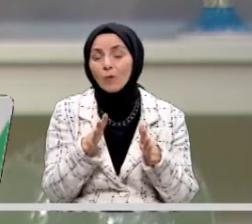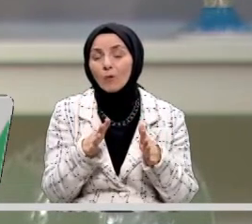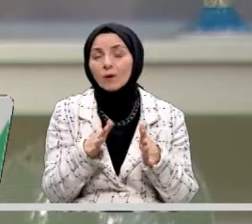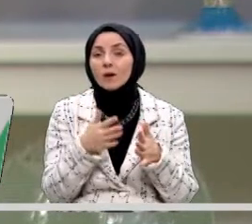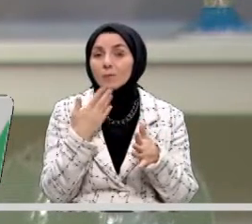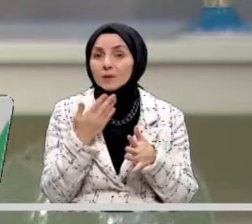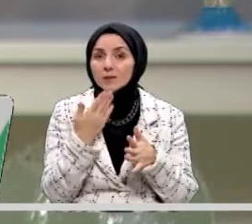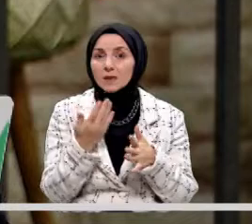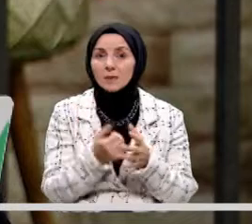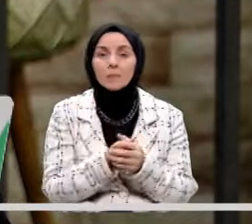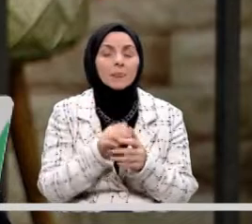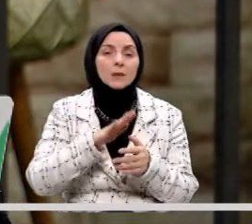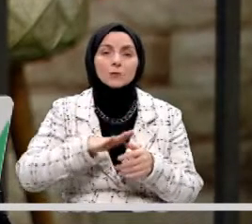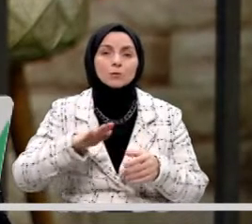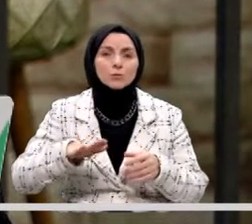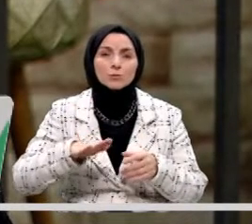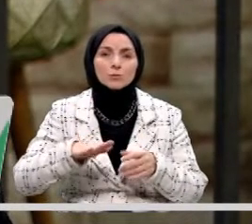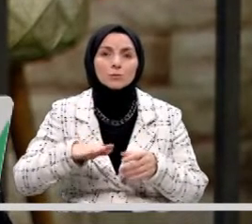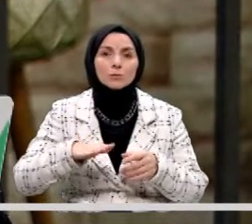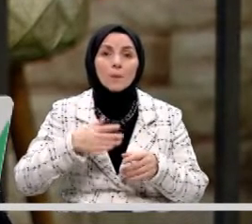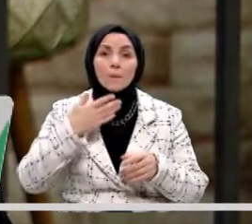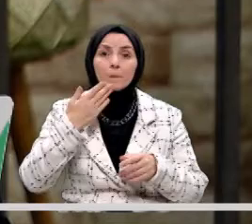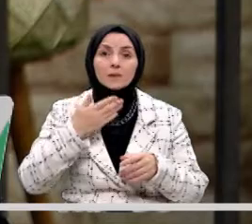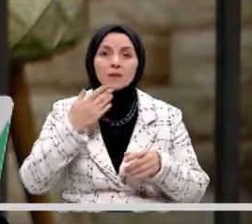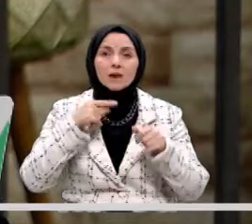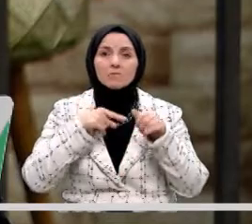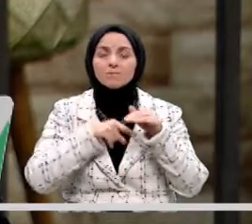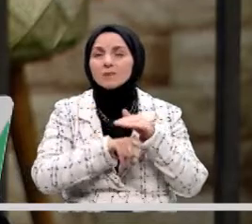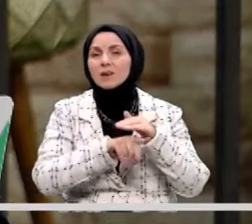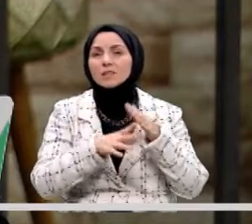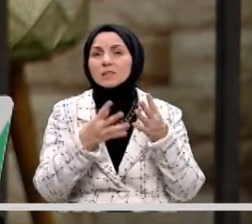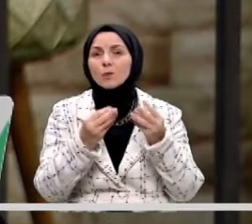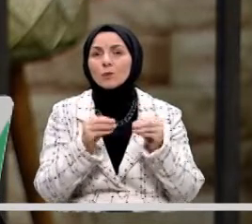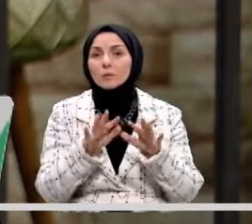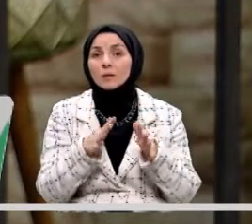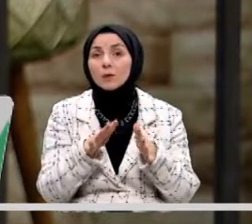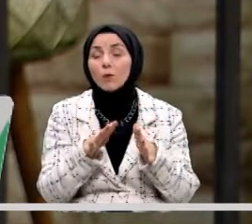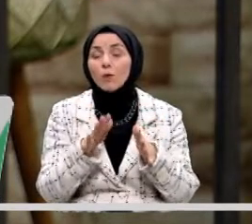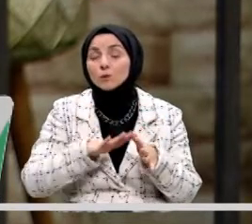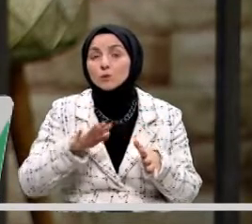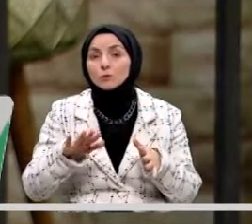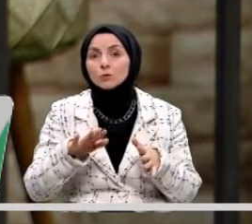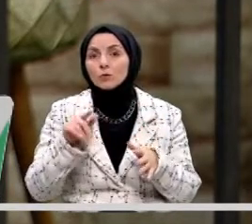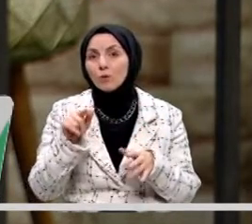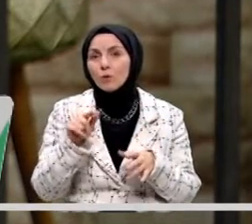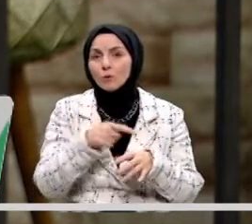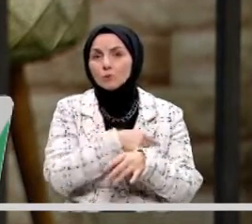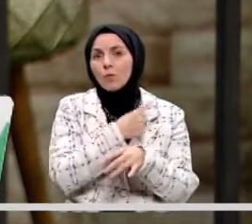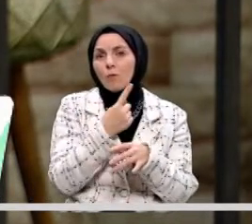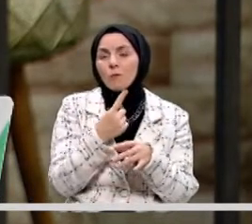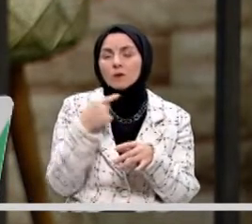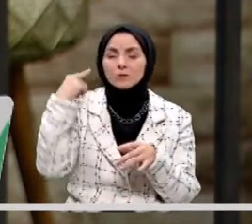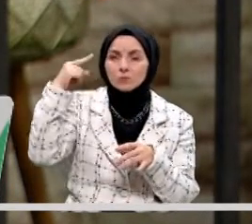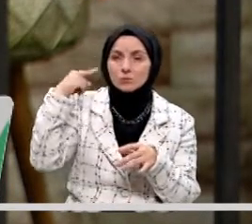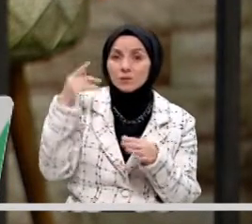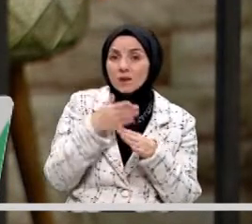çocuk cinsellikle hastalıklı bir yaş hastalık gibi durumda karşılaşıyor ne yapıyor çocuk normalden ayrılmaya başlıyor